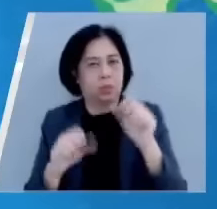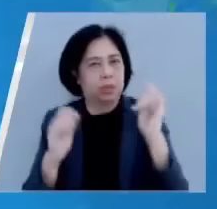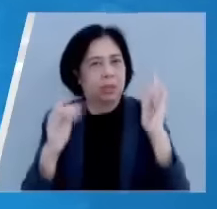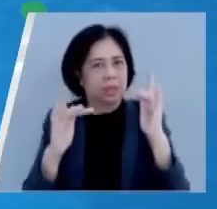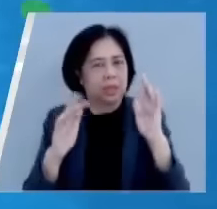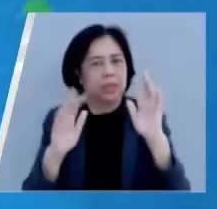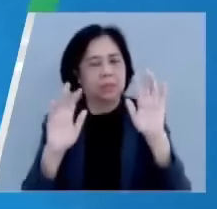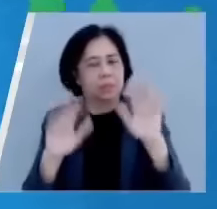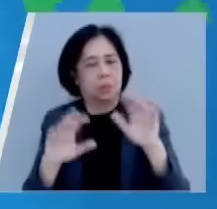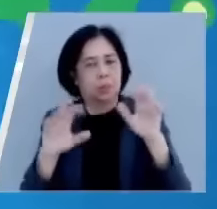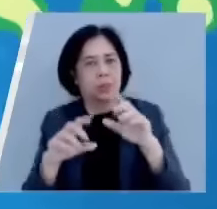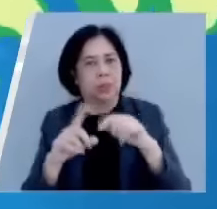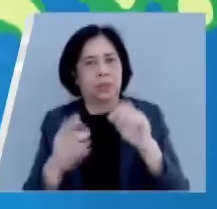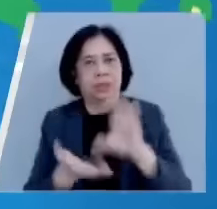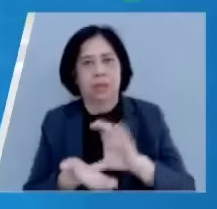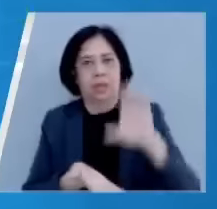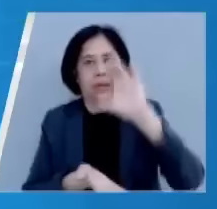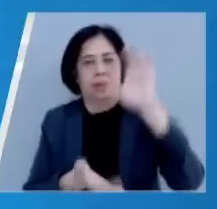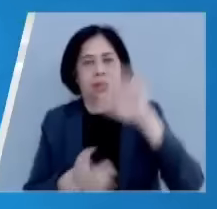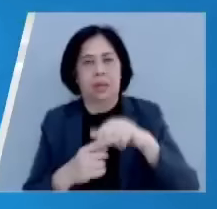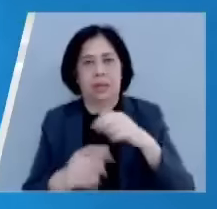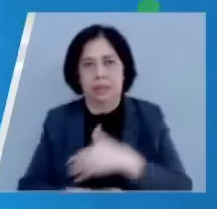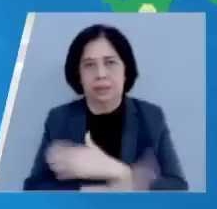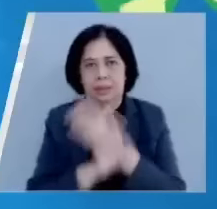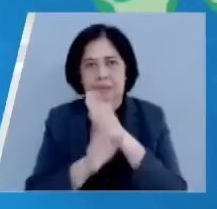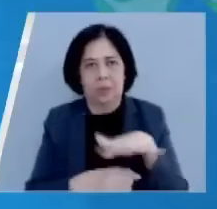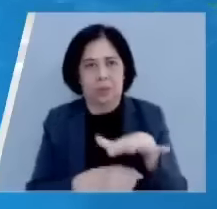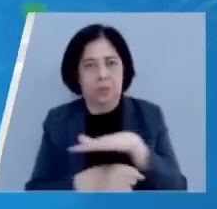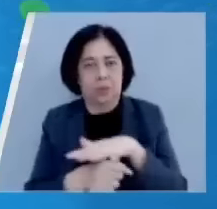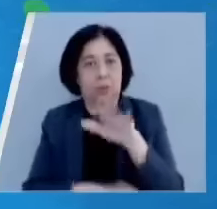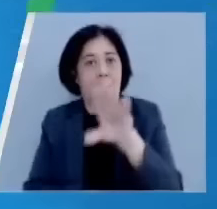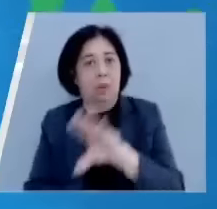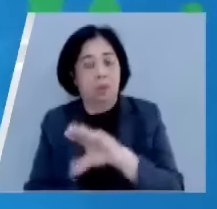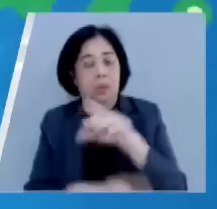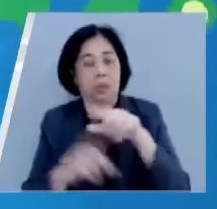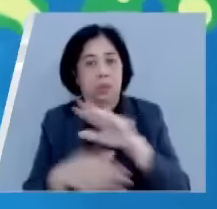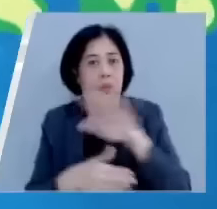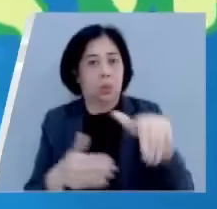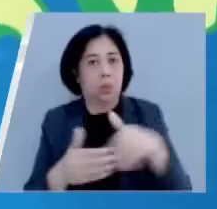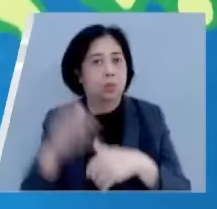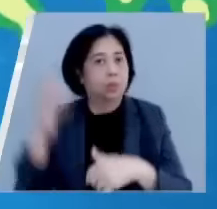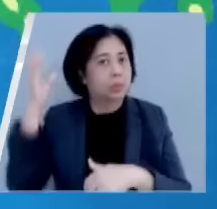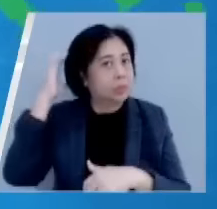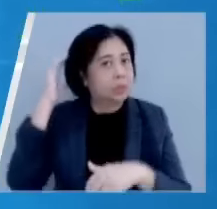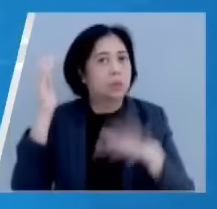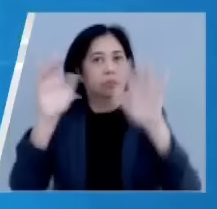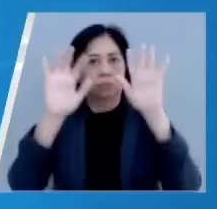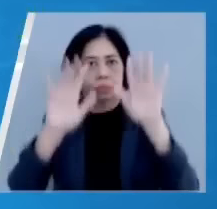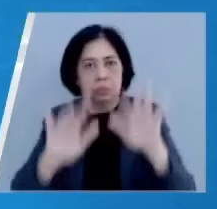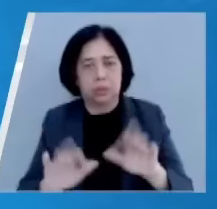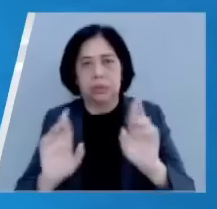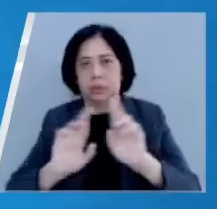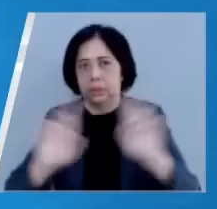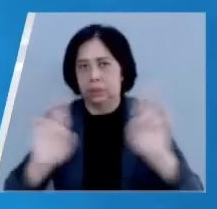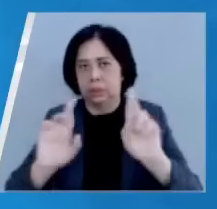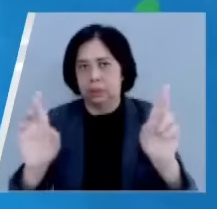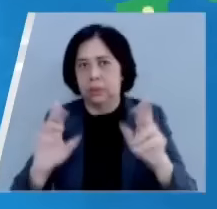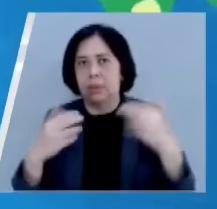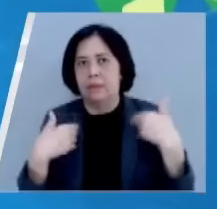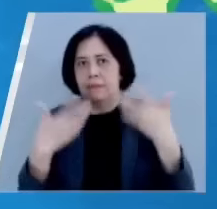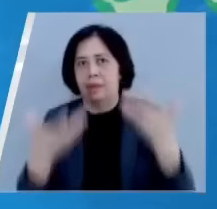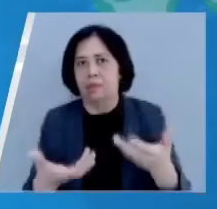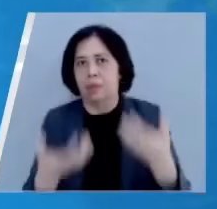sa Caraga at ilang bahagi ng Davao Region. Sa hapon, halos buong Mindanao ang ulanin. Maging alerto dahil may heavy to intense